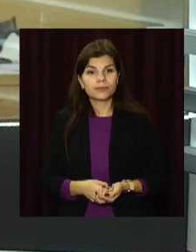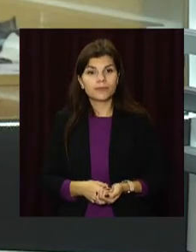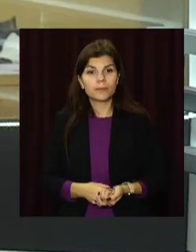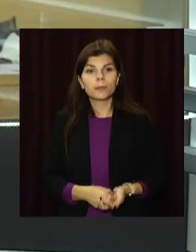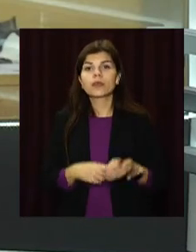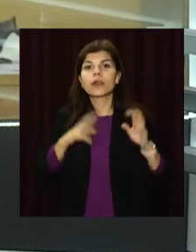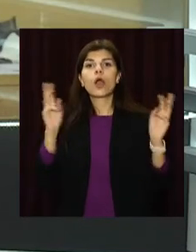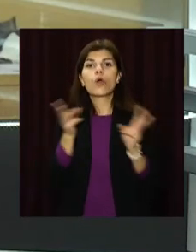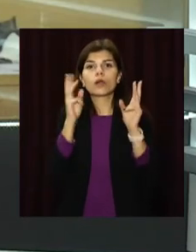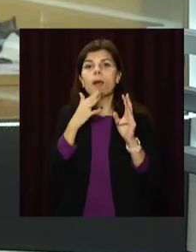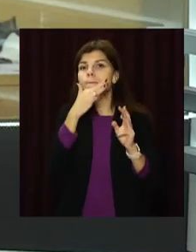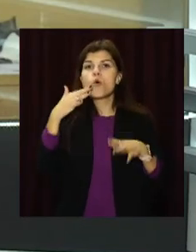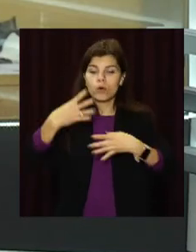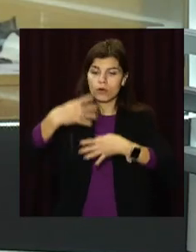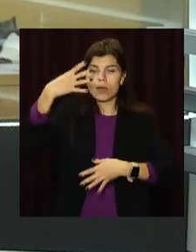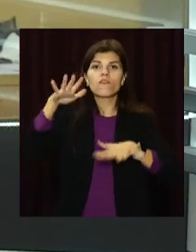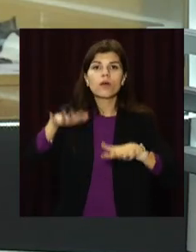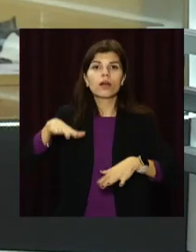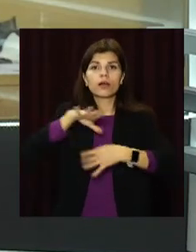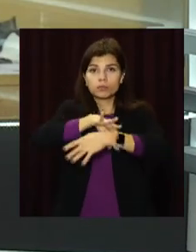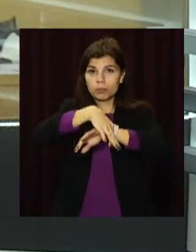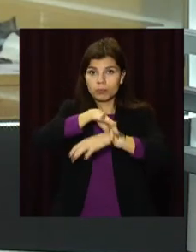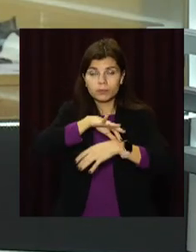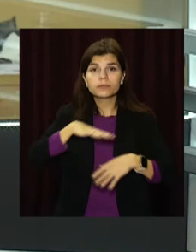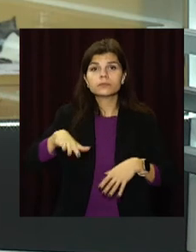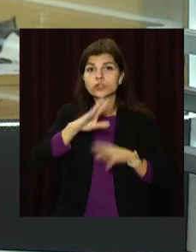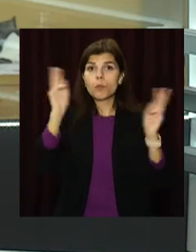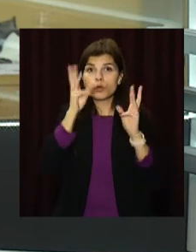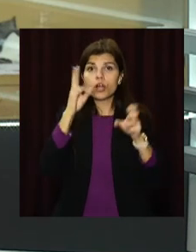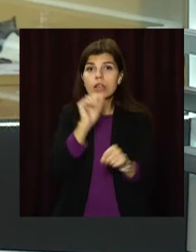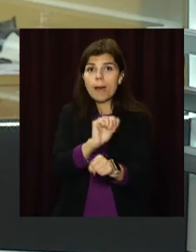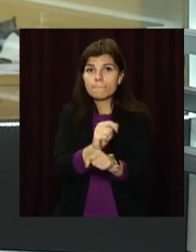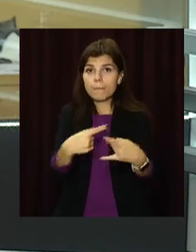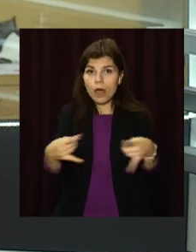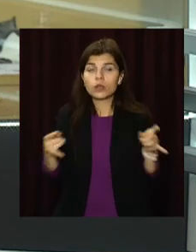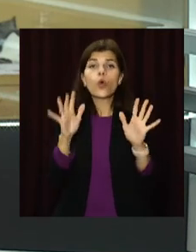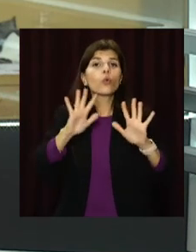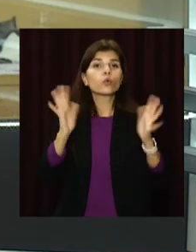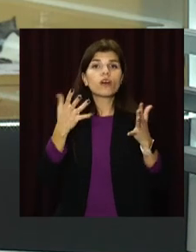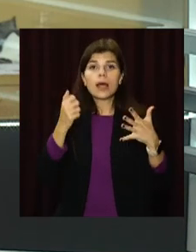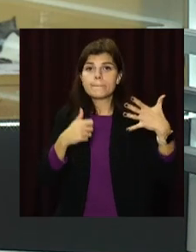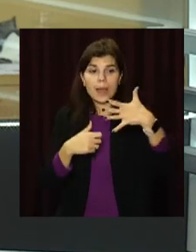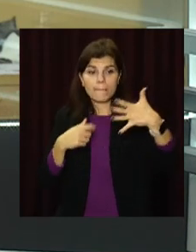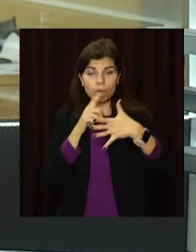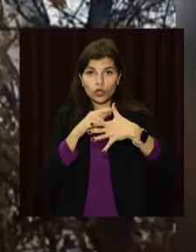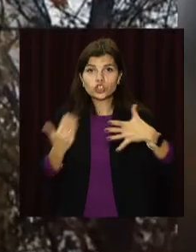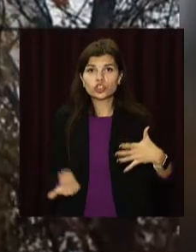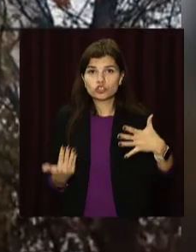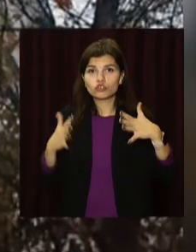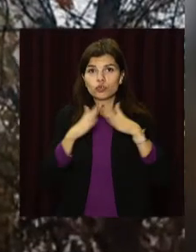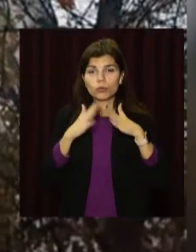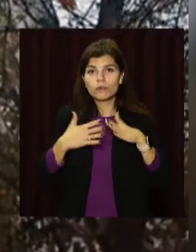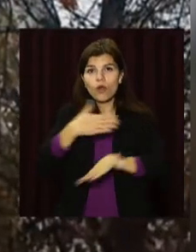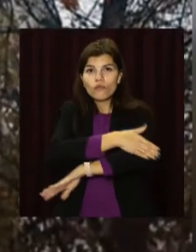Горіли багатоповерхівки. У Павлограді вогнеборці загасили пожежу на балконі. Займання сталося на 5-му поверсі житлового будинку